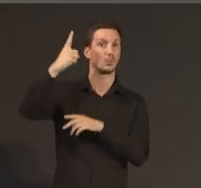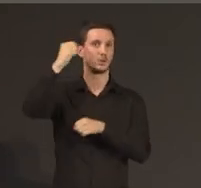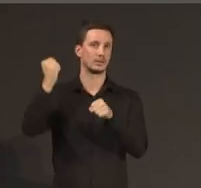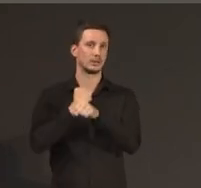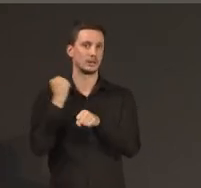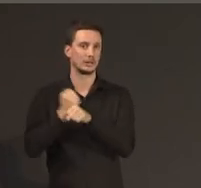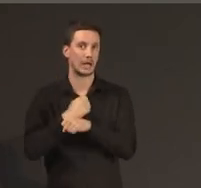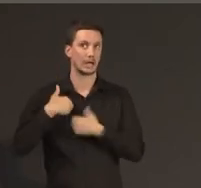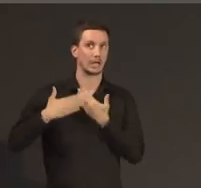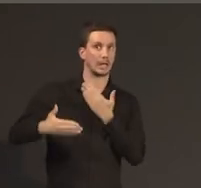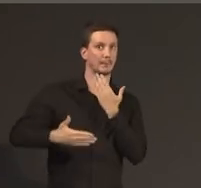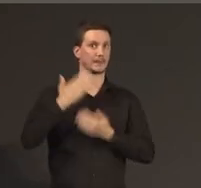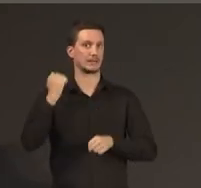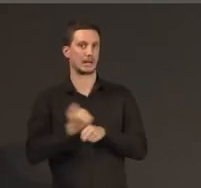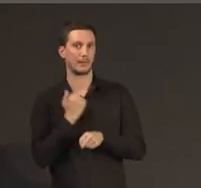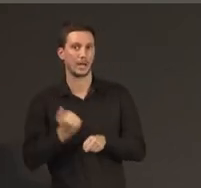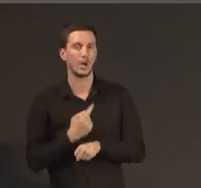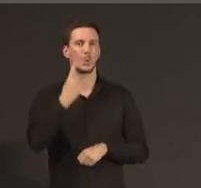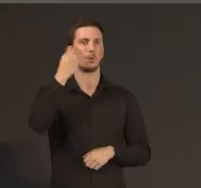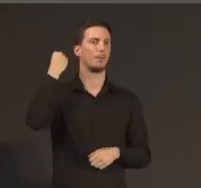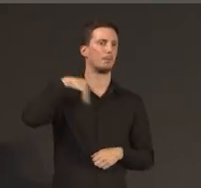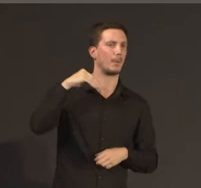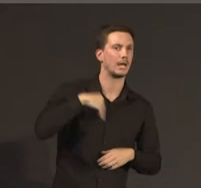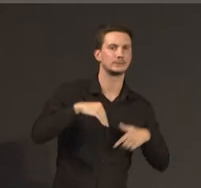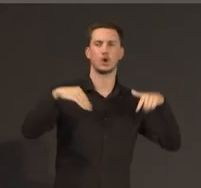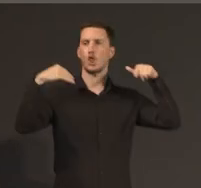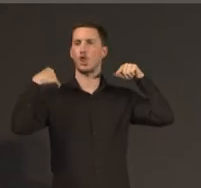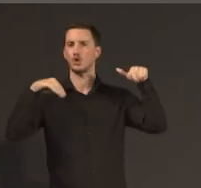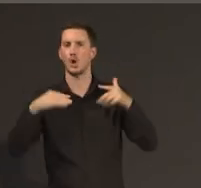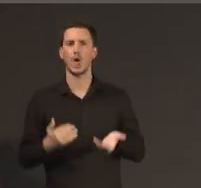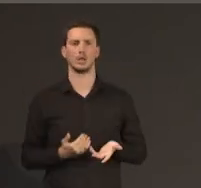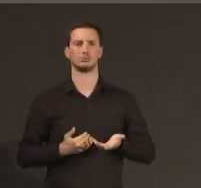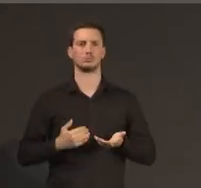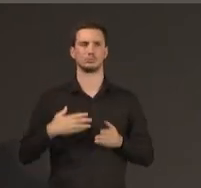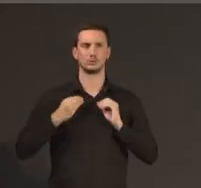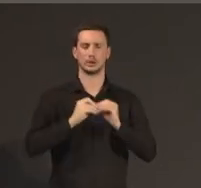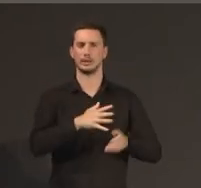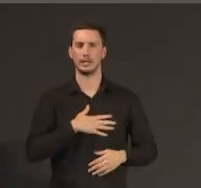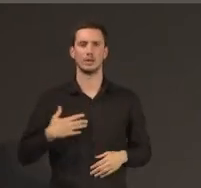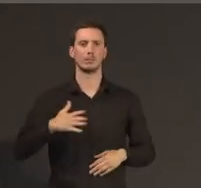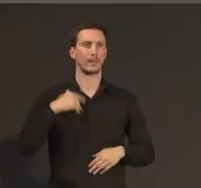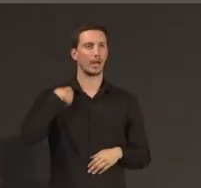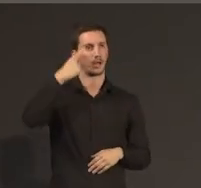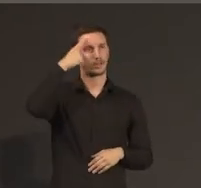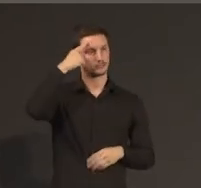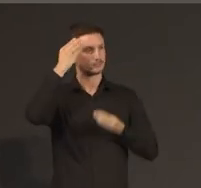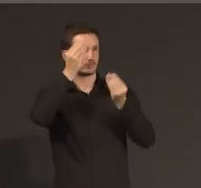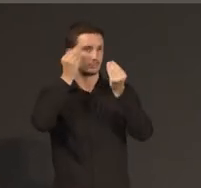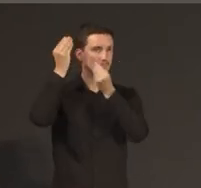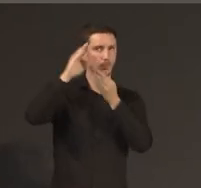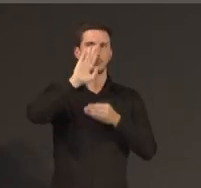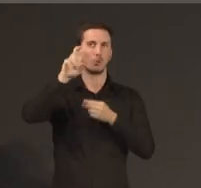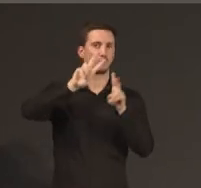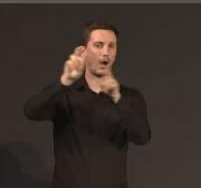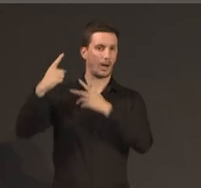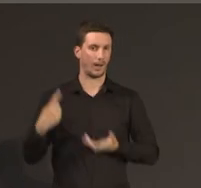feina a la que començareu a treballar, un màster o un doctorat que voleu fer. És possible que ara al cap ja hi hagin aquestes altres muntanyes.